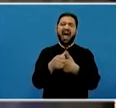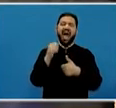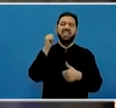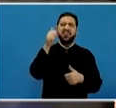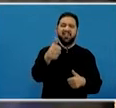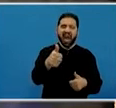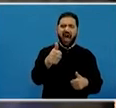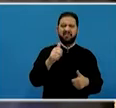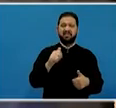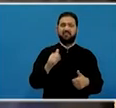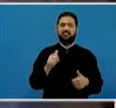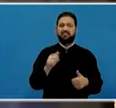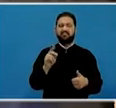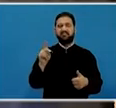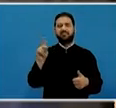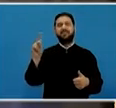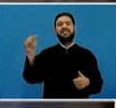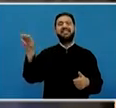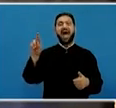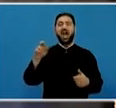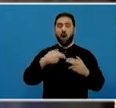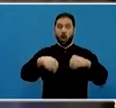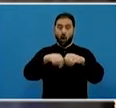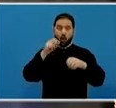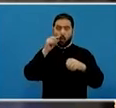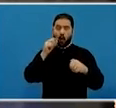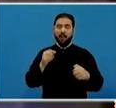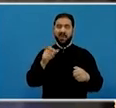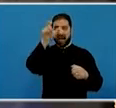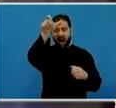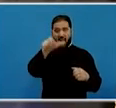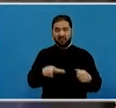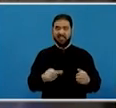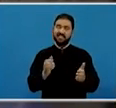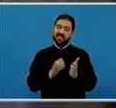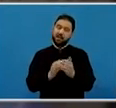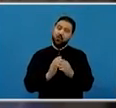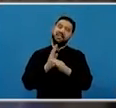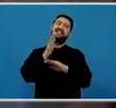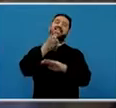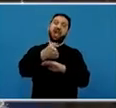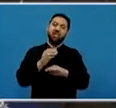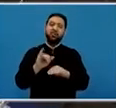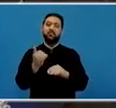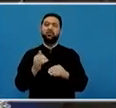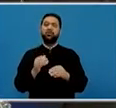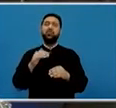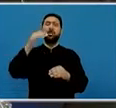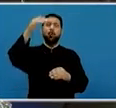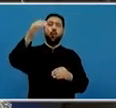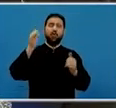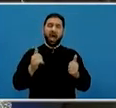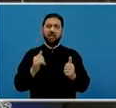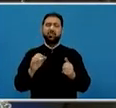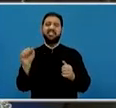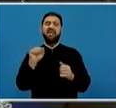fiecare poate să aibă rolul ei, dar noi oamenii, ca ființe foarte reale, trebuie să trecem dincolo și de acest aspect virtual